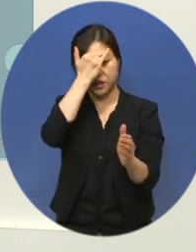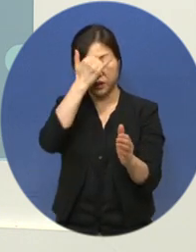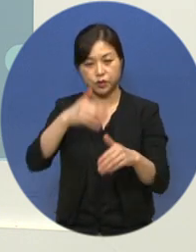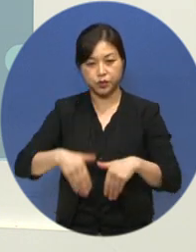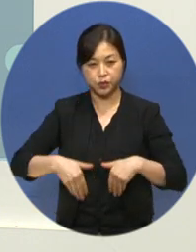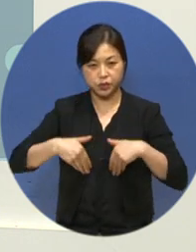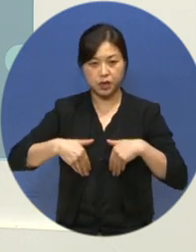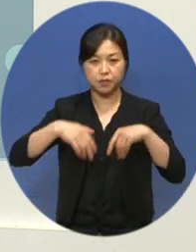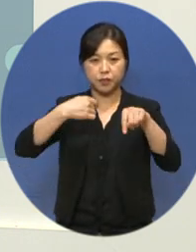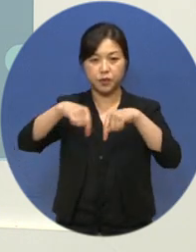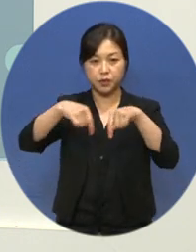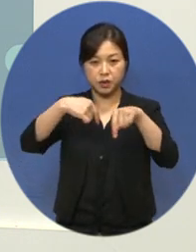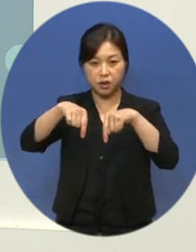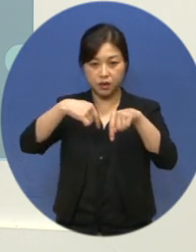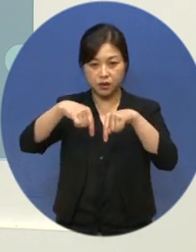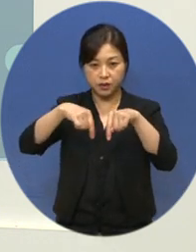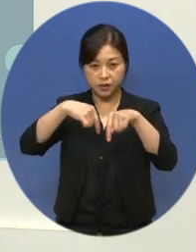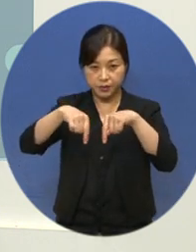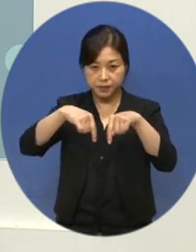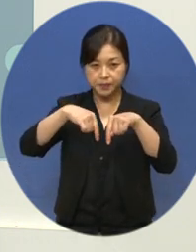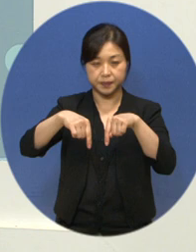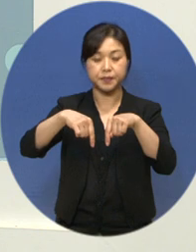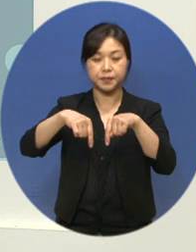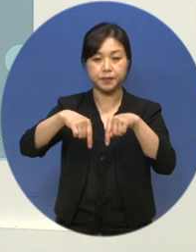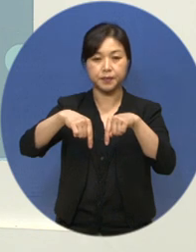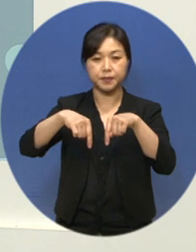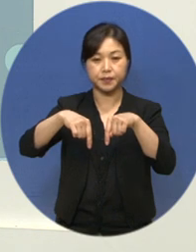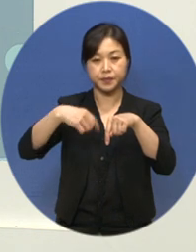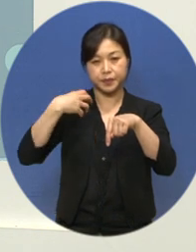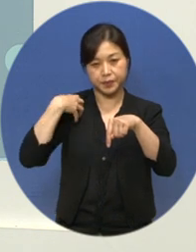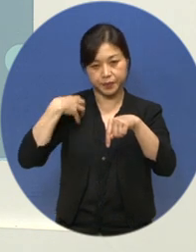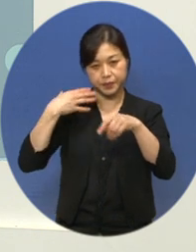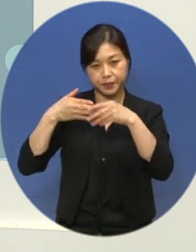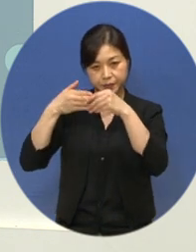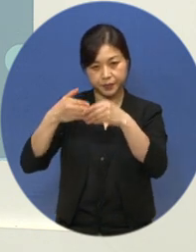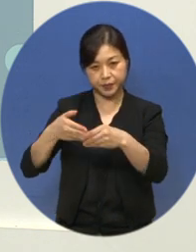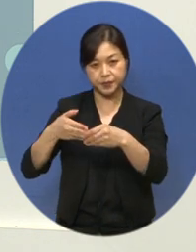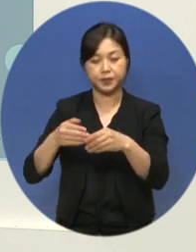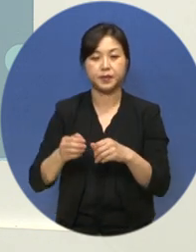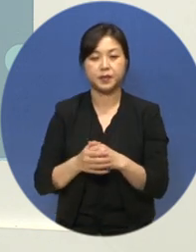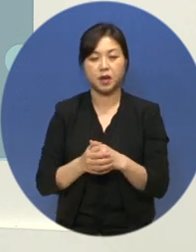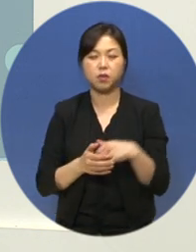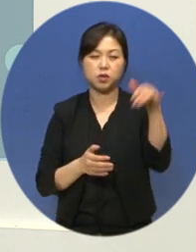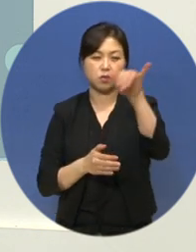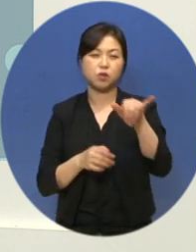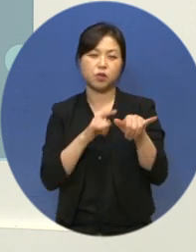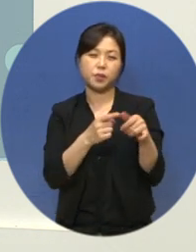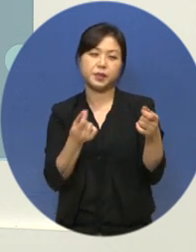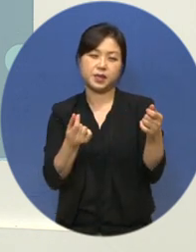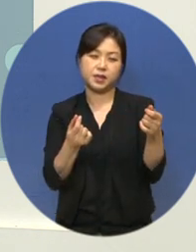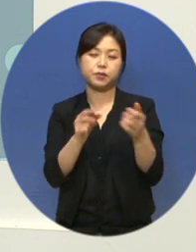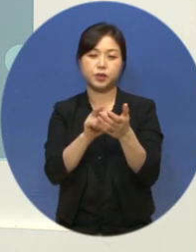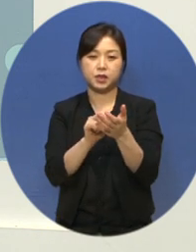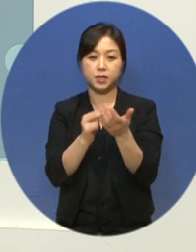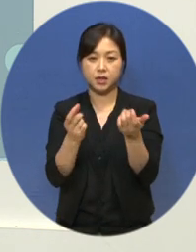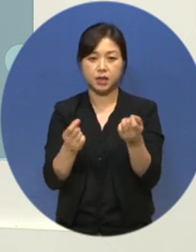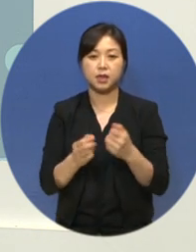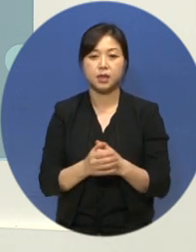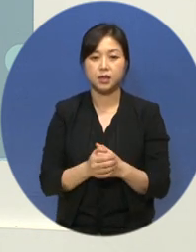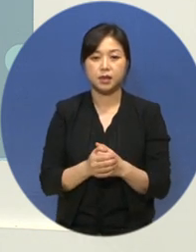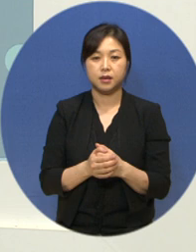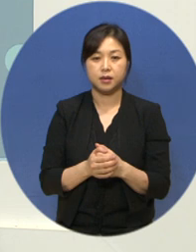그 보정을 이끌어 가면서 뭐 전국적인 문제겠죠 왜 남의 특히 이제